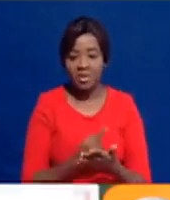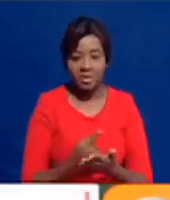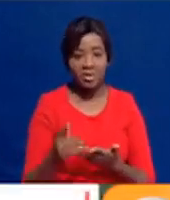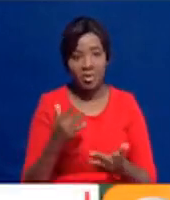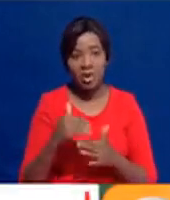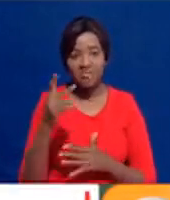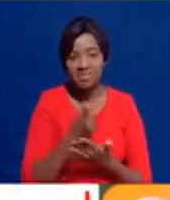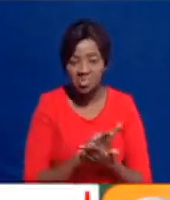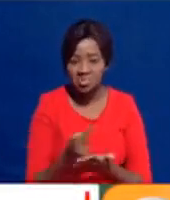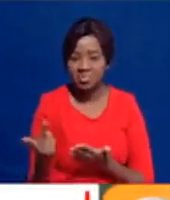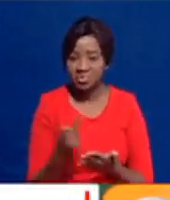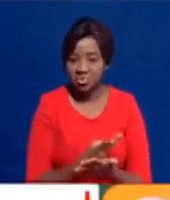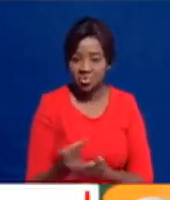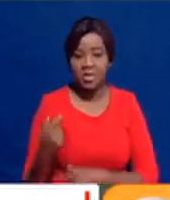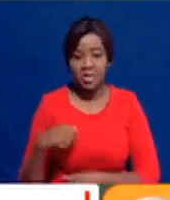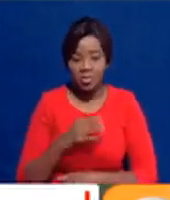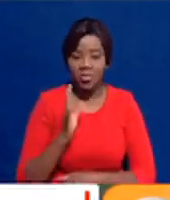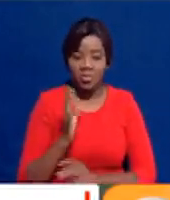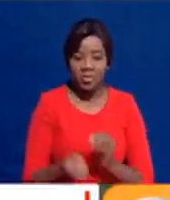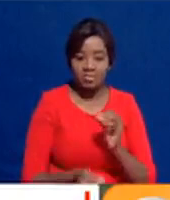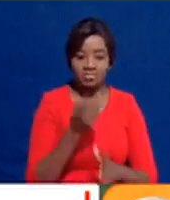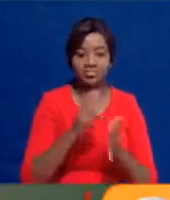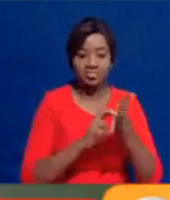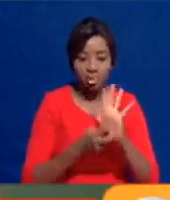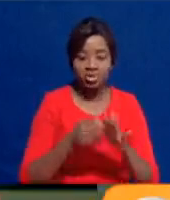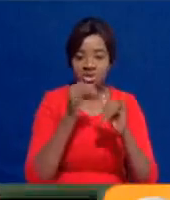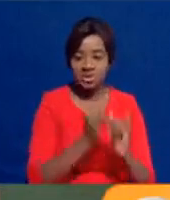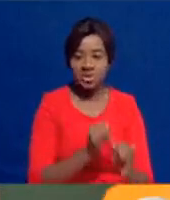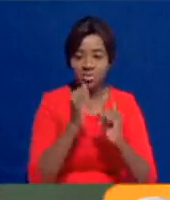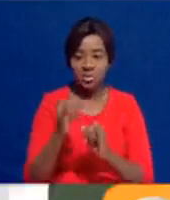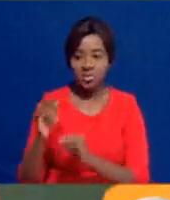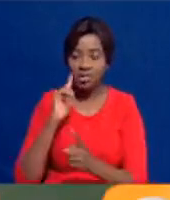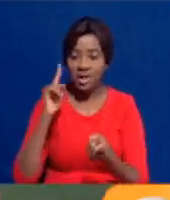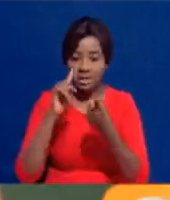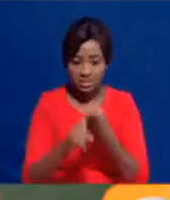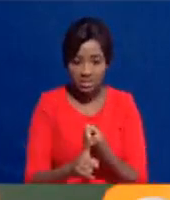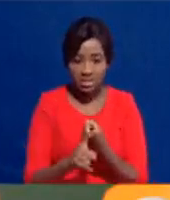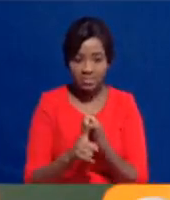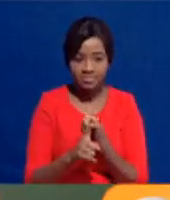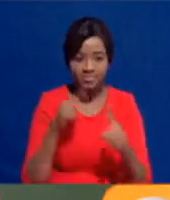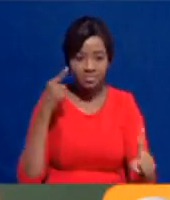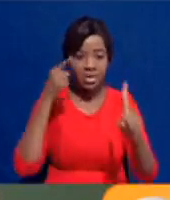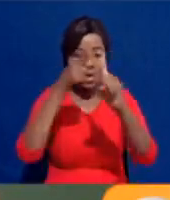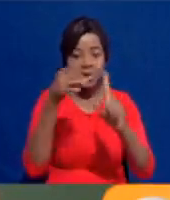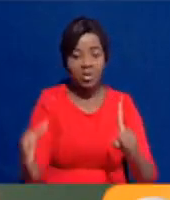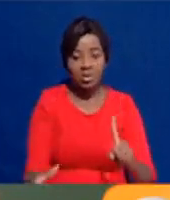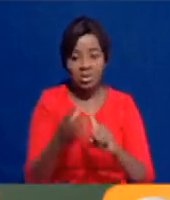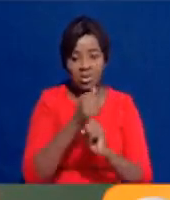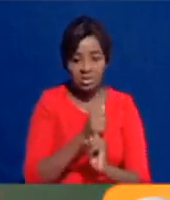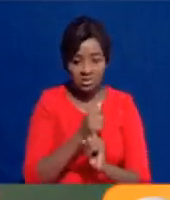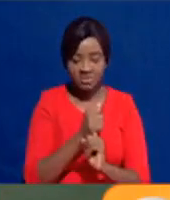ya wiki mbili tutakuwa tunazindua mradi mpya mpaka tufikie malengo yetu